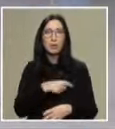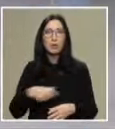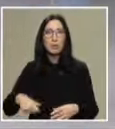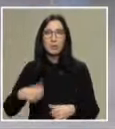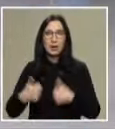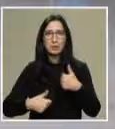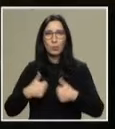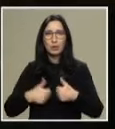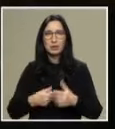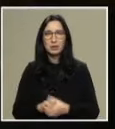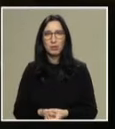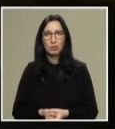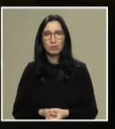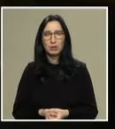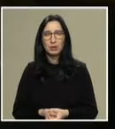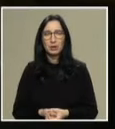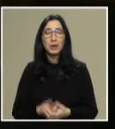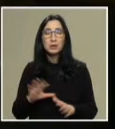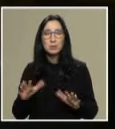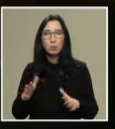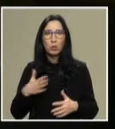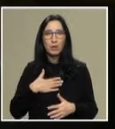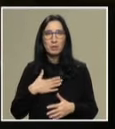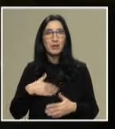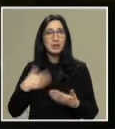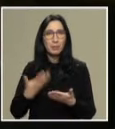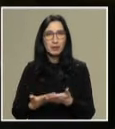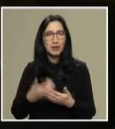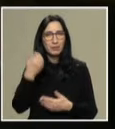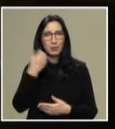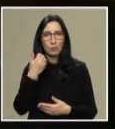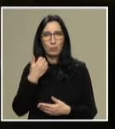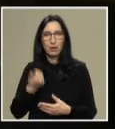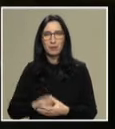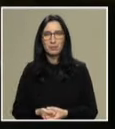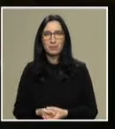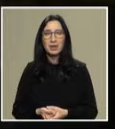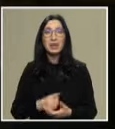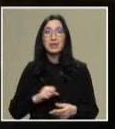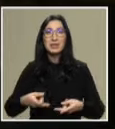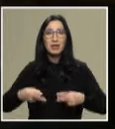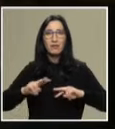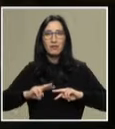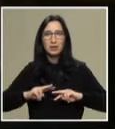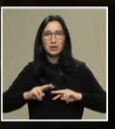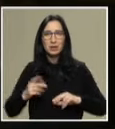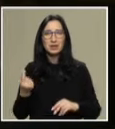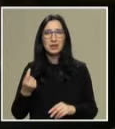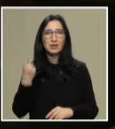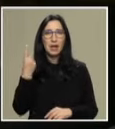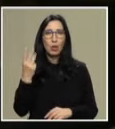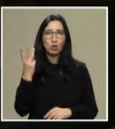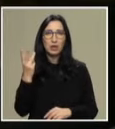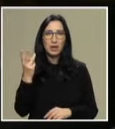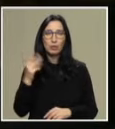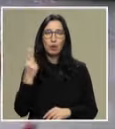републиканско първенство? Според мен се представих добре и се върнах с едно трето